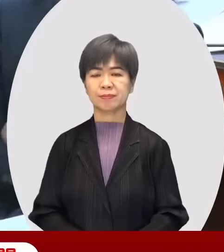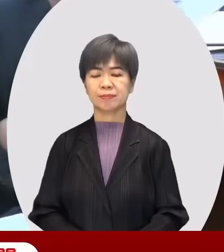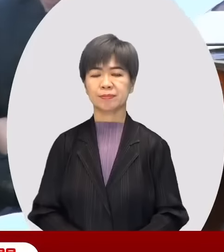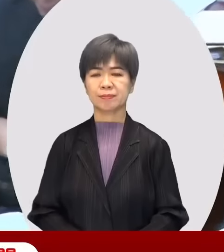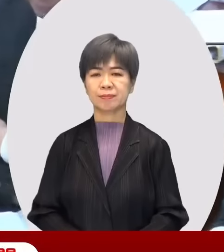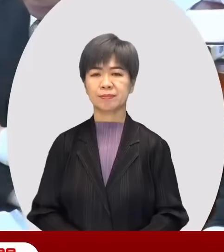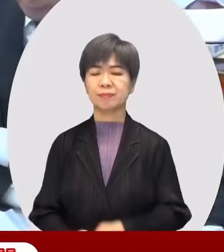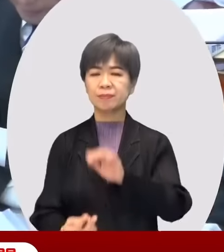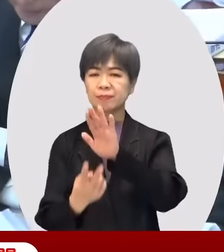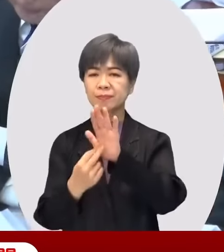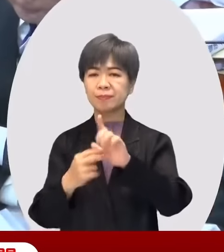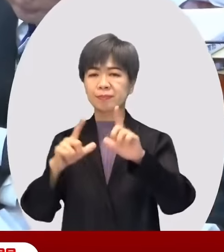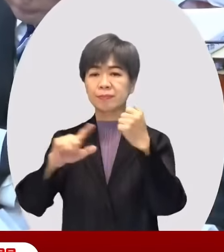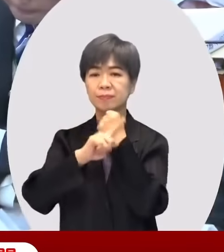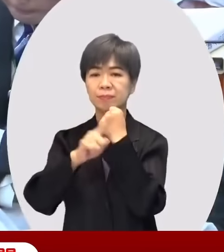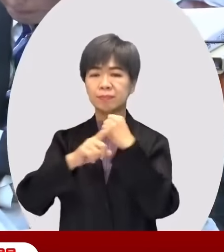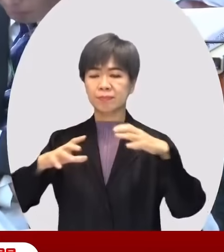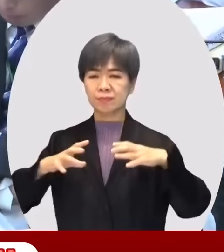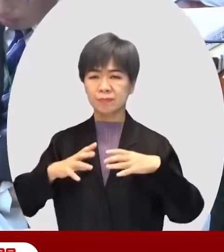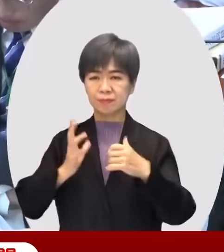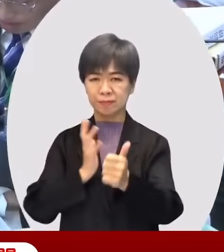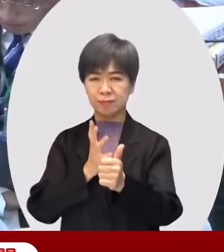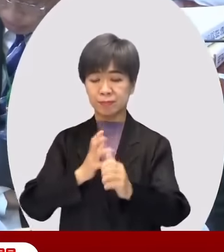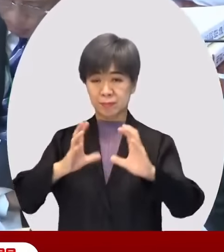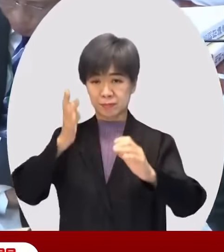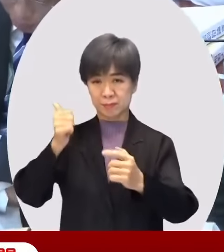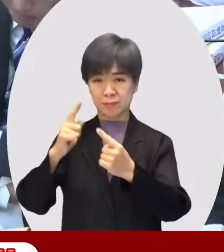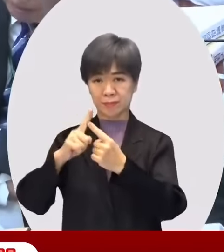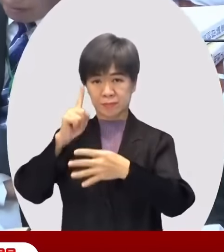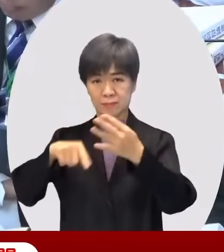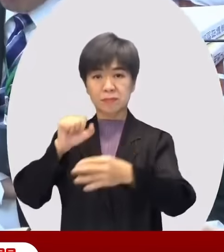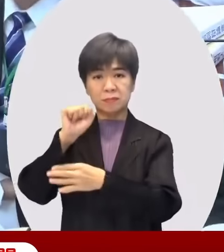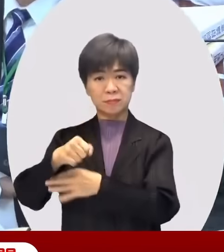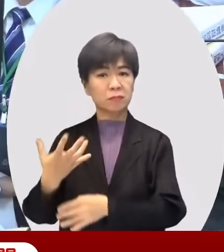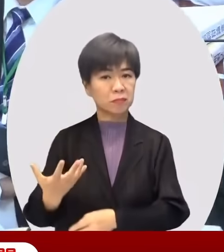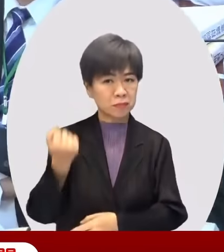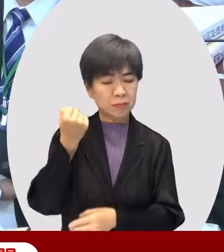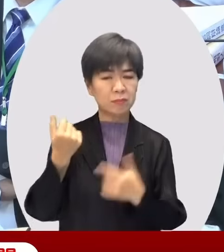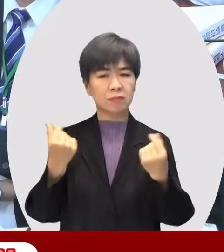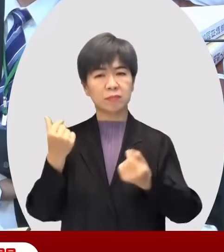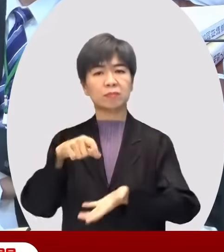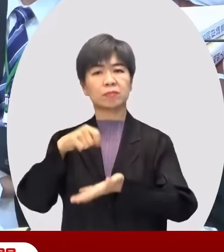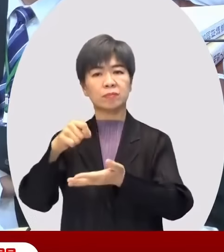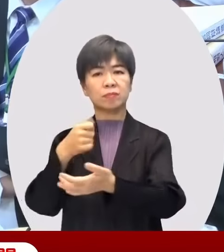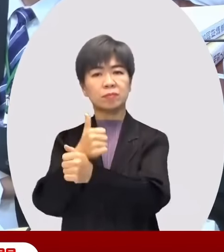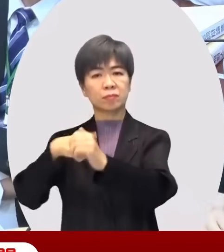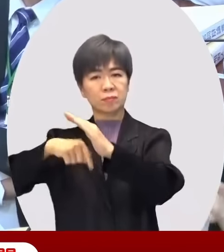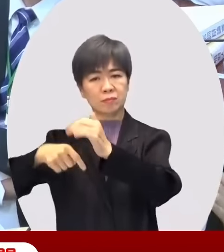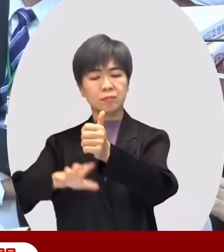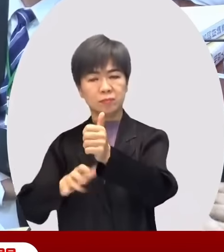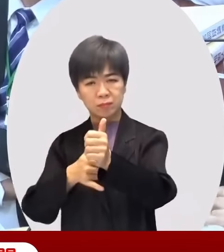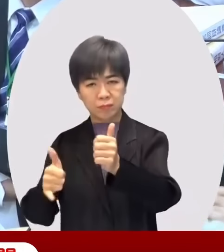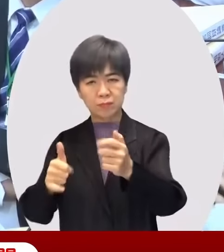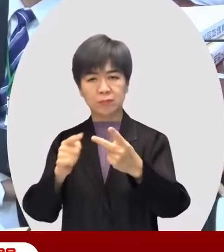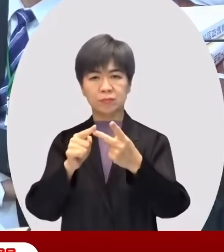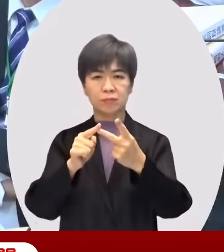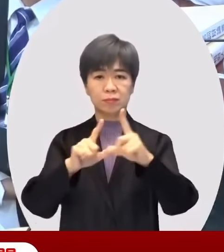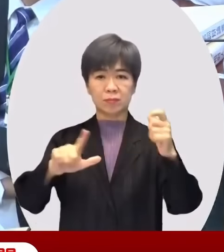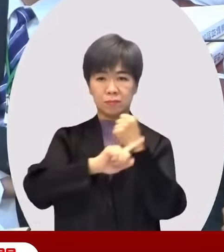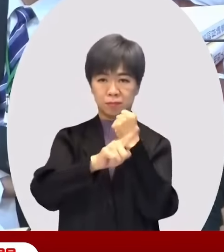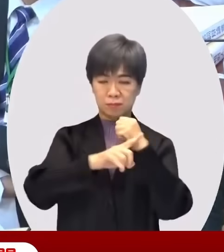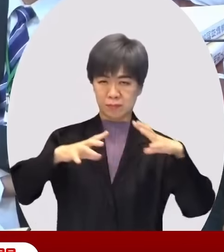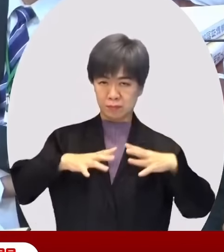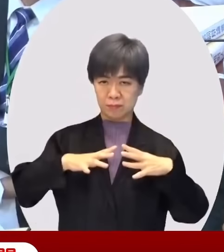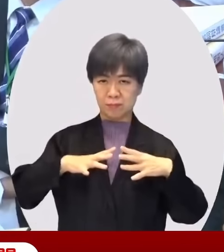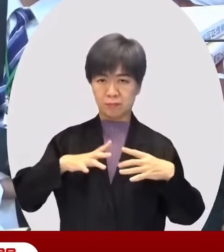是有关于刚刚大法官垂询，总统行使人事同意权，譬如说提名考委或是大法官的这个